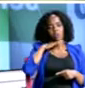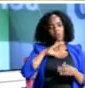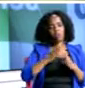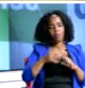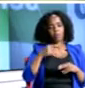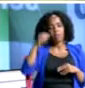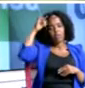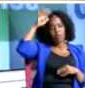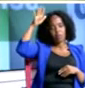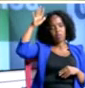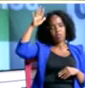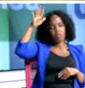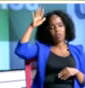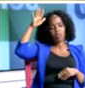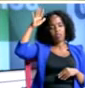Mesaiga namun